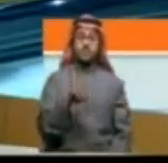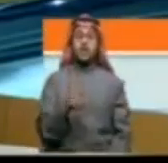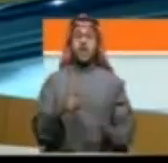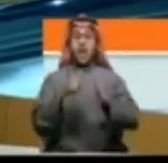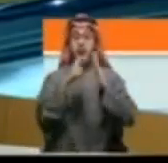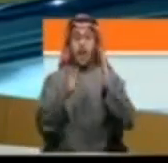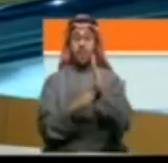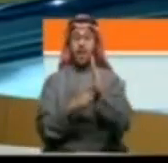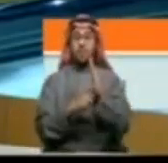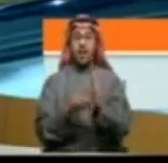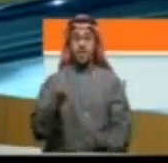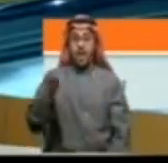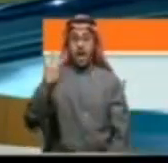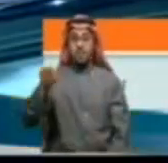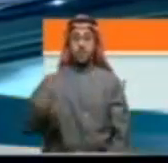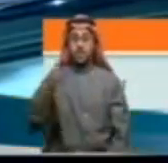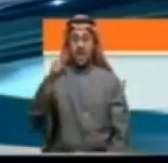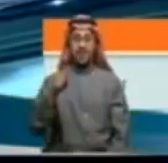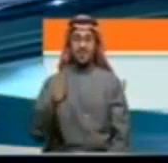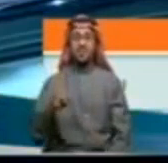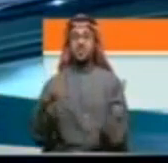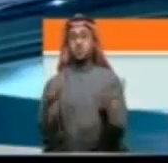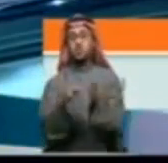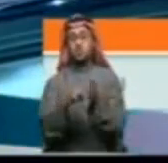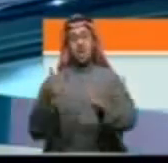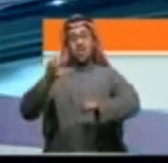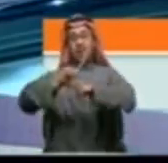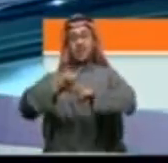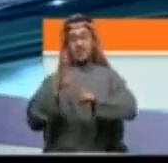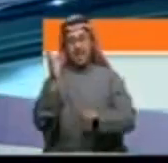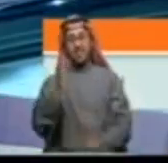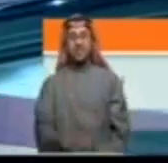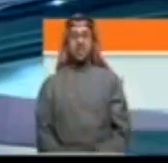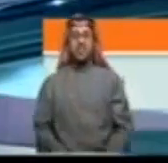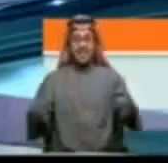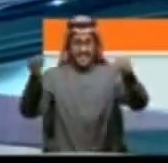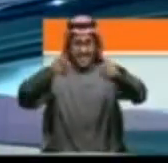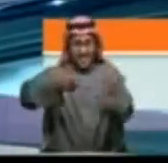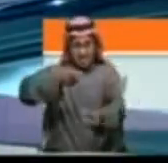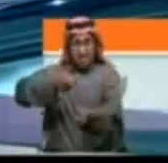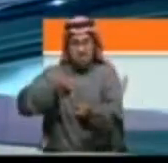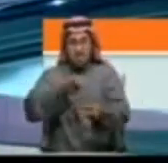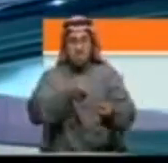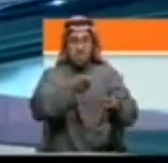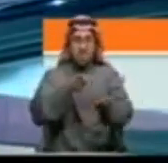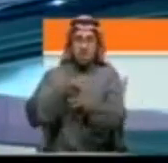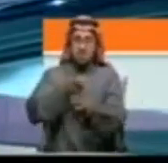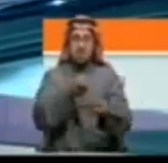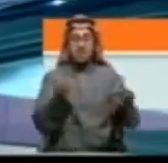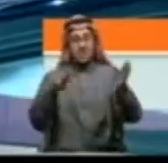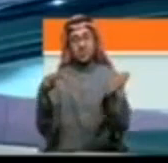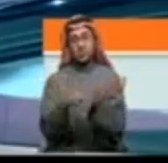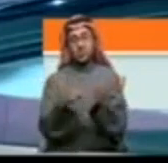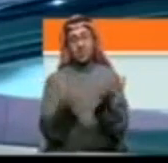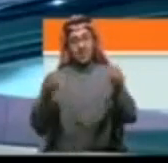نظام الأسد استهدافها مناطق مورك والزكاة واللطامنة والصخر في القطاع الشمالي من ريف